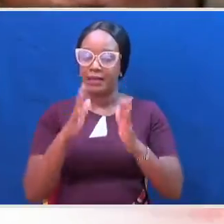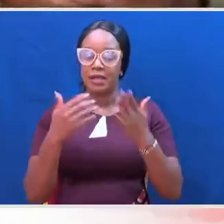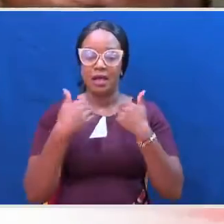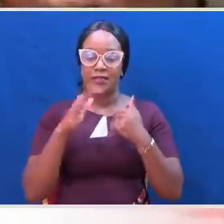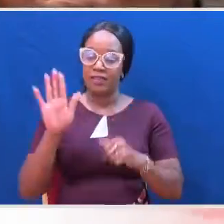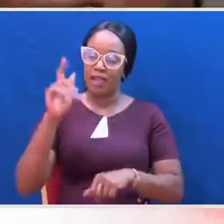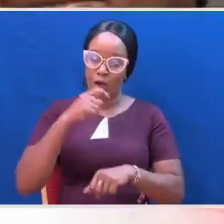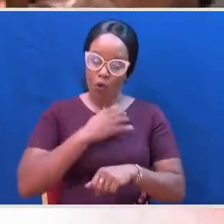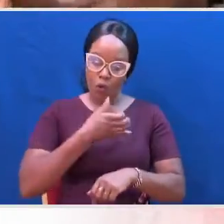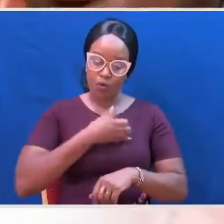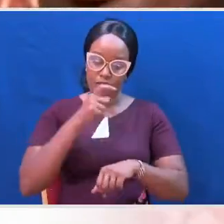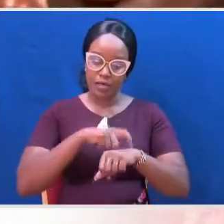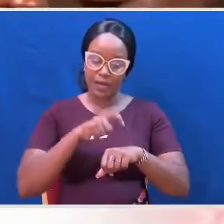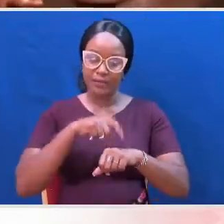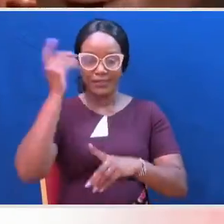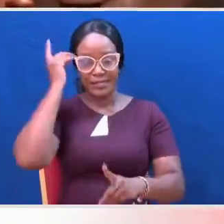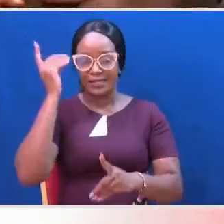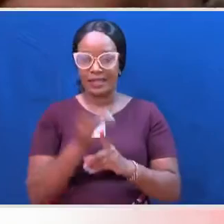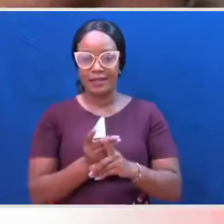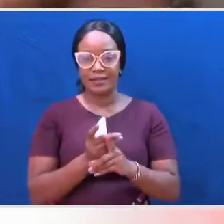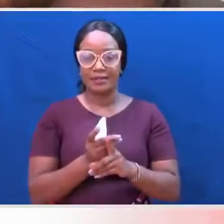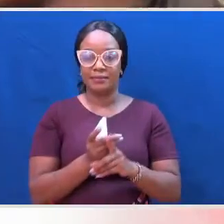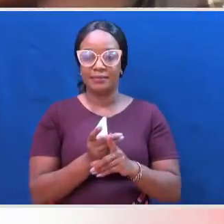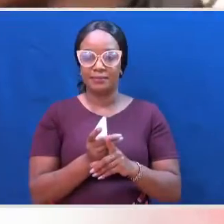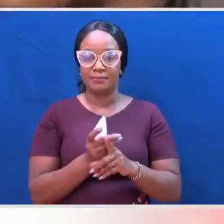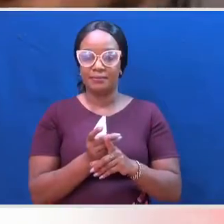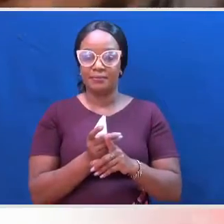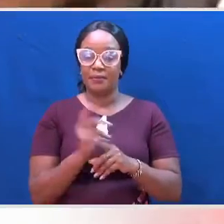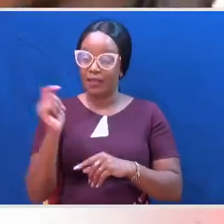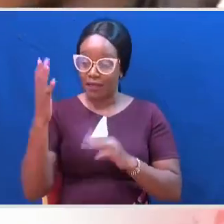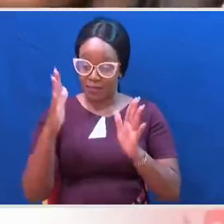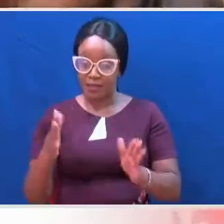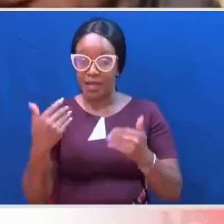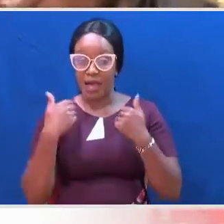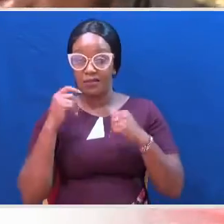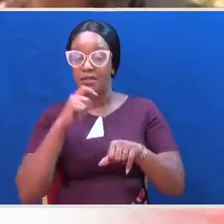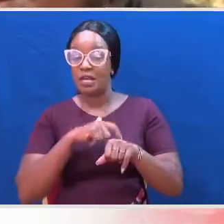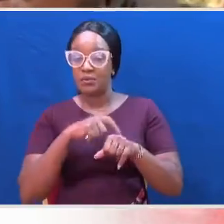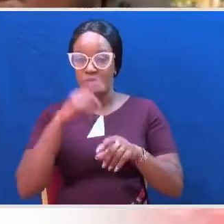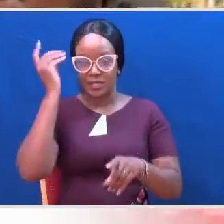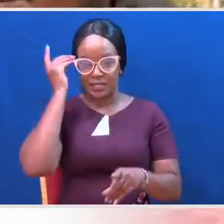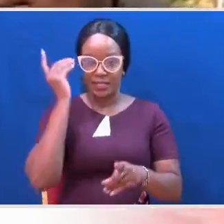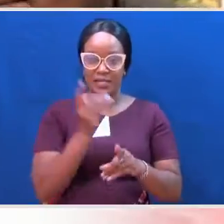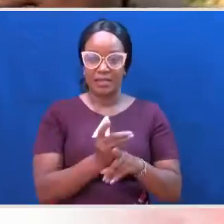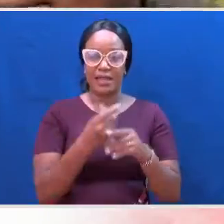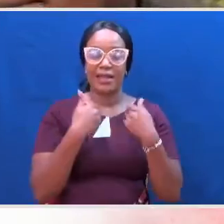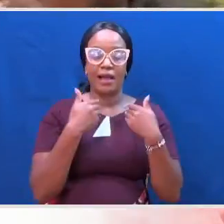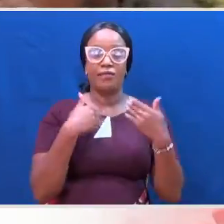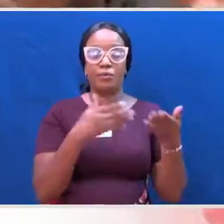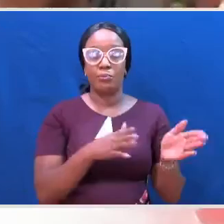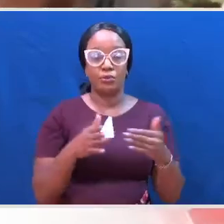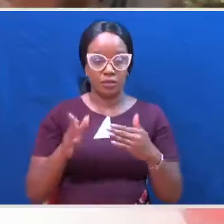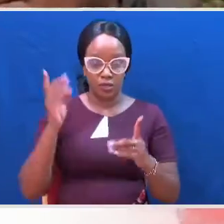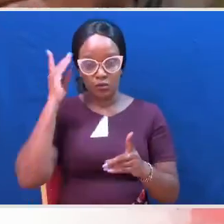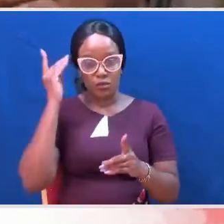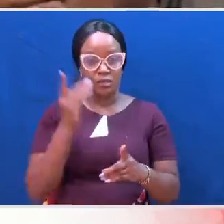kuamua. So atujawaamulia wananchi bado wako na wakati wao na watapata nafasi ya kuamua wakati kura itaenda